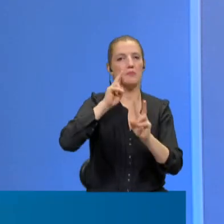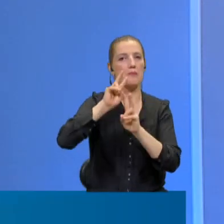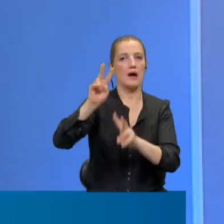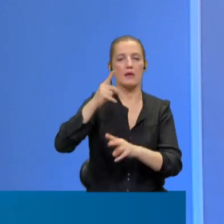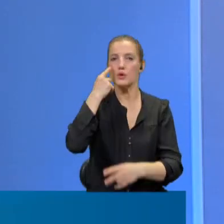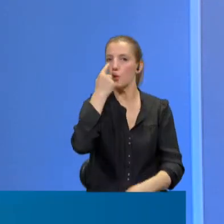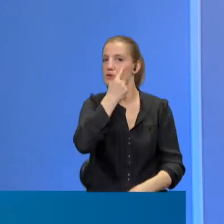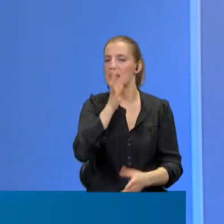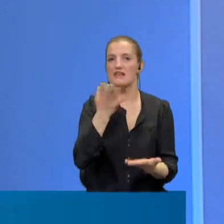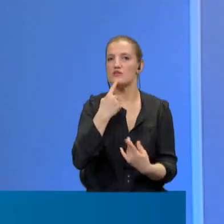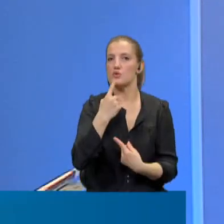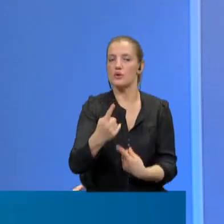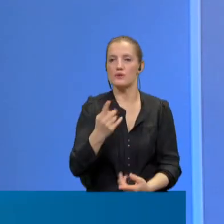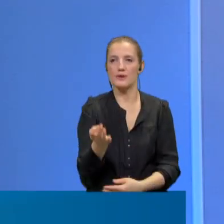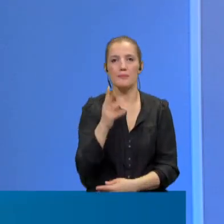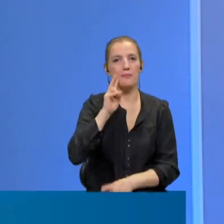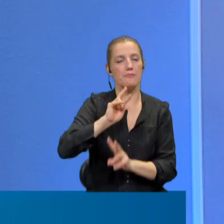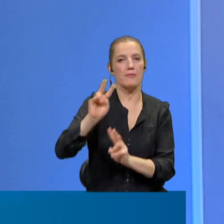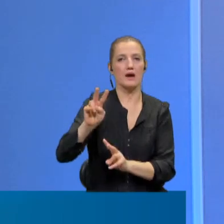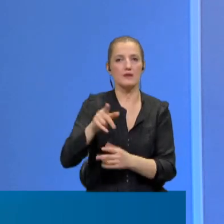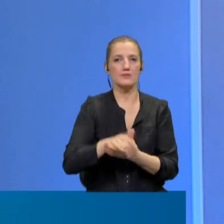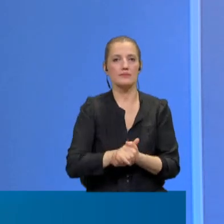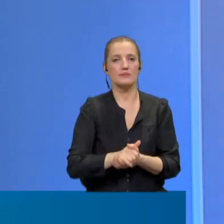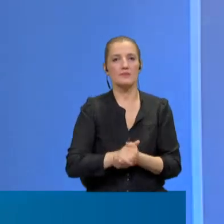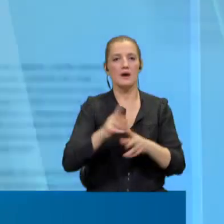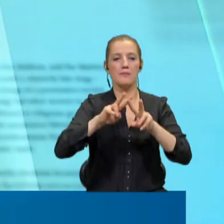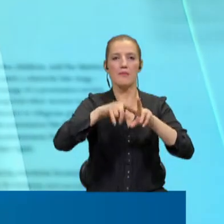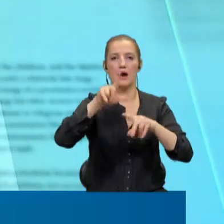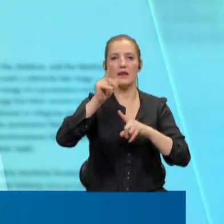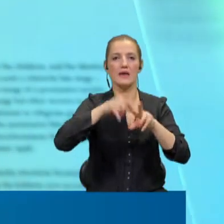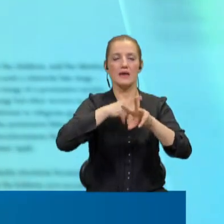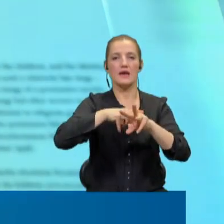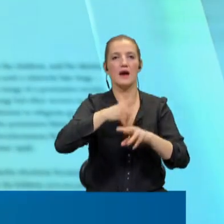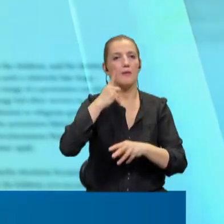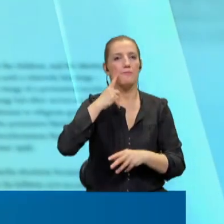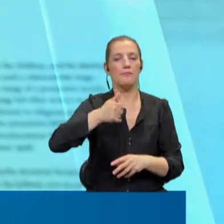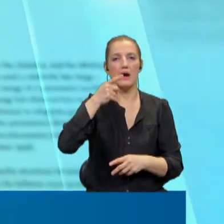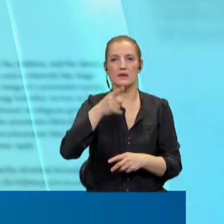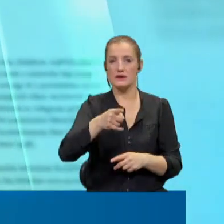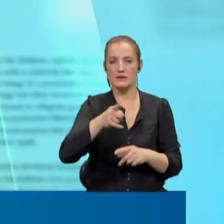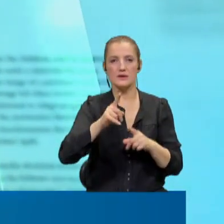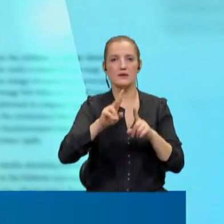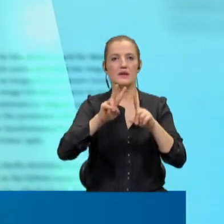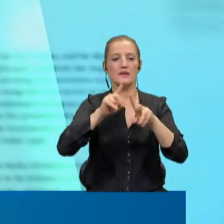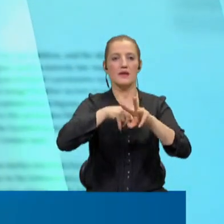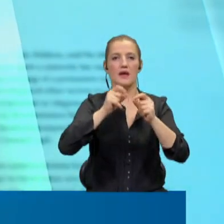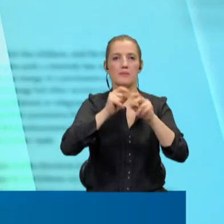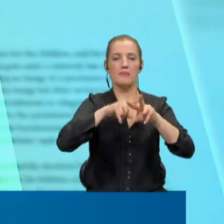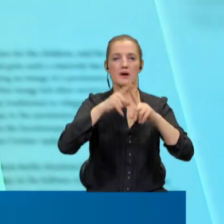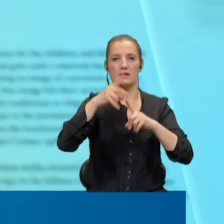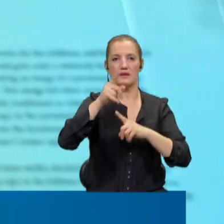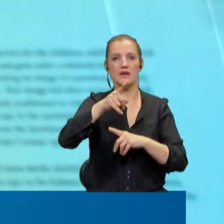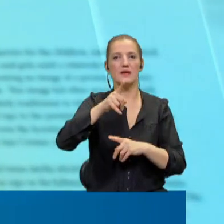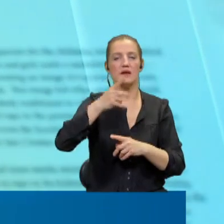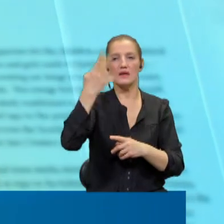gözlere bakalım gözler ne söylüyor Sözcü Gazetesinde yer alıyor Maliye Bakanı Nurettin nebati ve Nurettin nebati ile